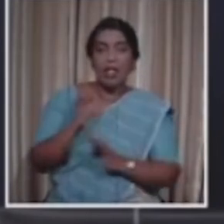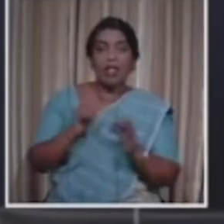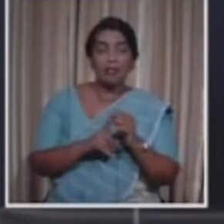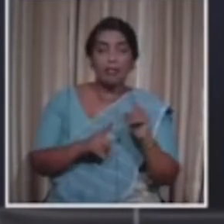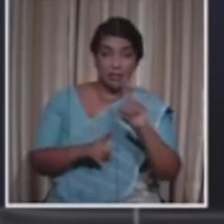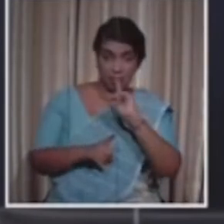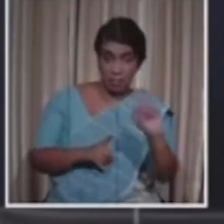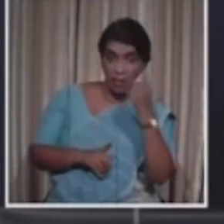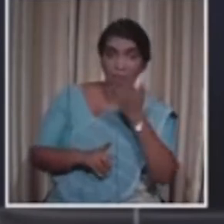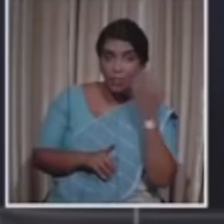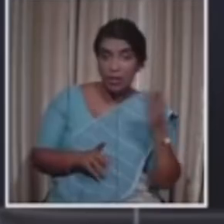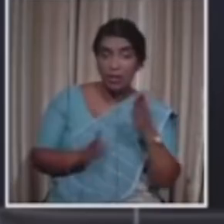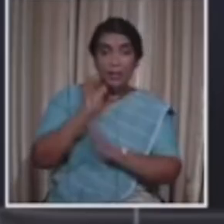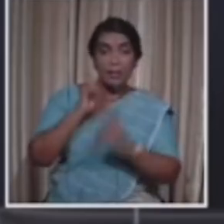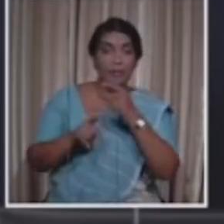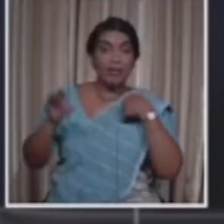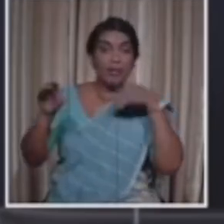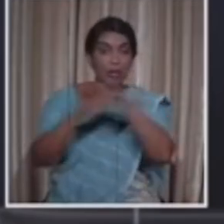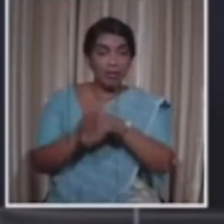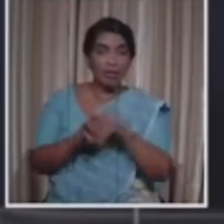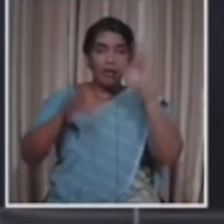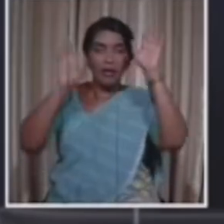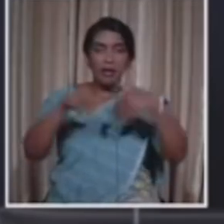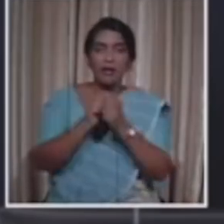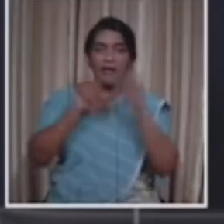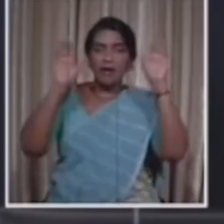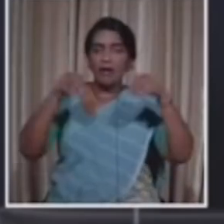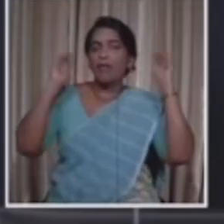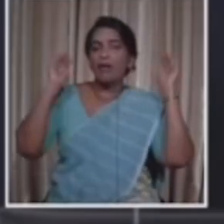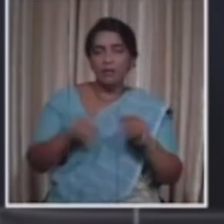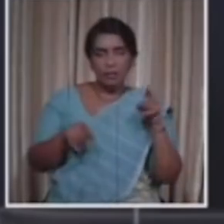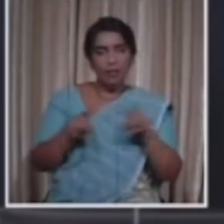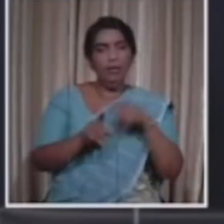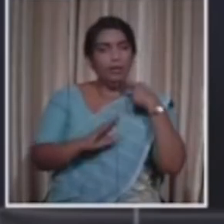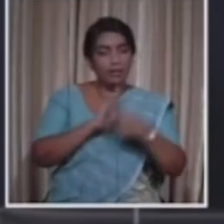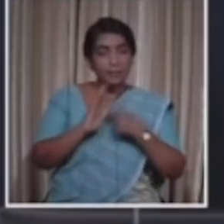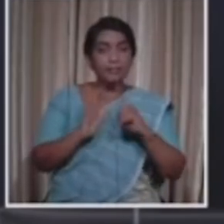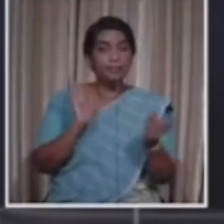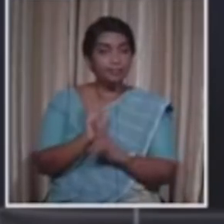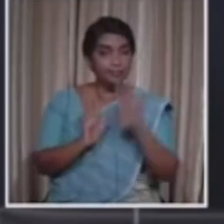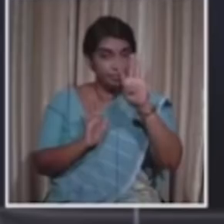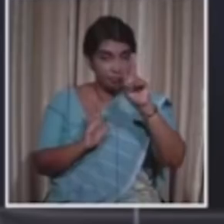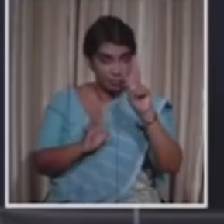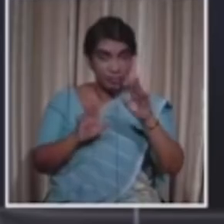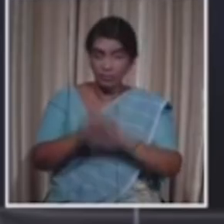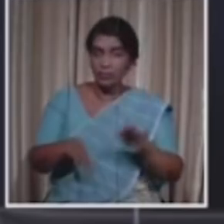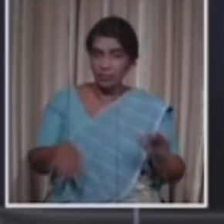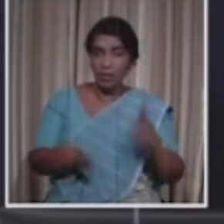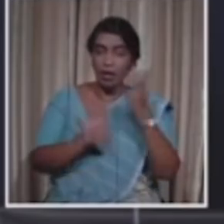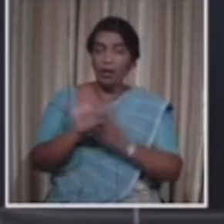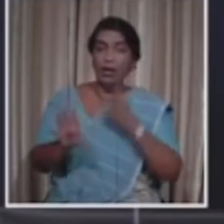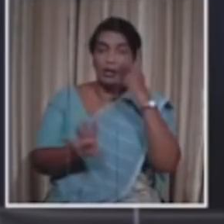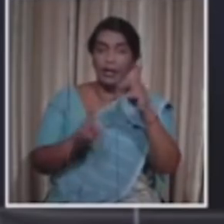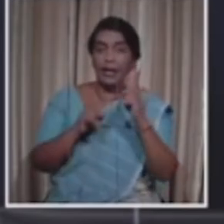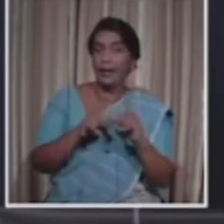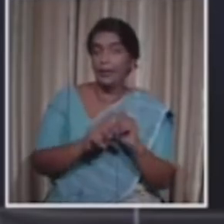පුළුවන්ද? අමාත්‍යංශ කියලා වාඩිනවම කී දෙනා දෙන්නේ වැඩ කරන්න? මේ රටේ 142ක් දරු දැරියෝ අවුරුදු දෙකක්